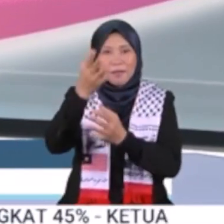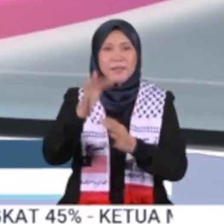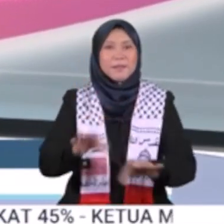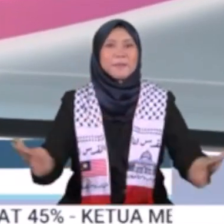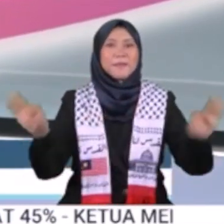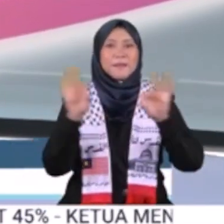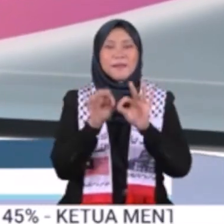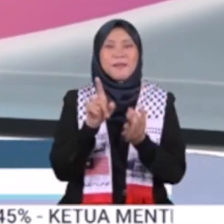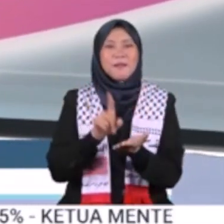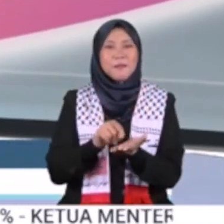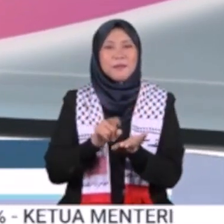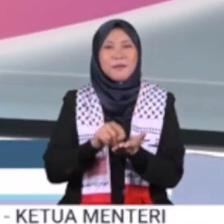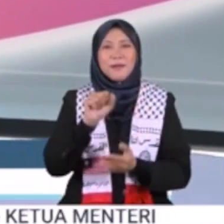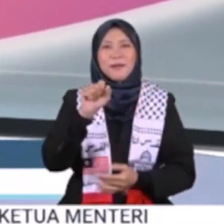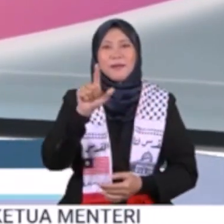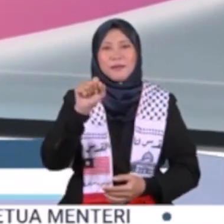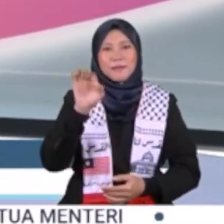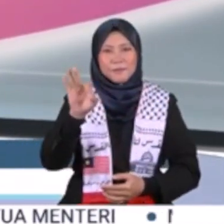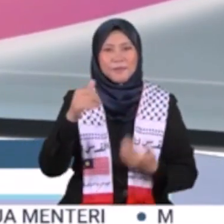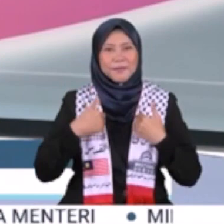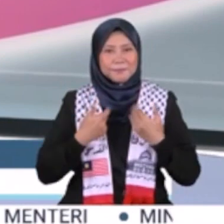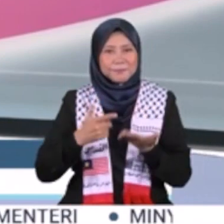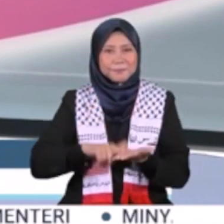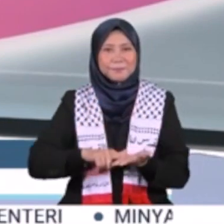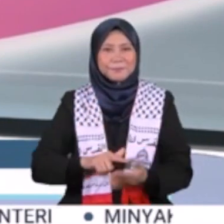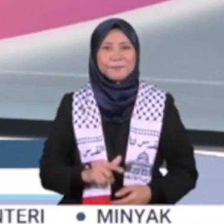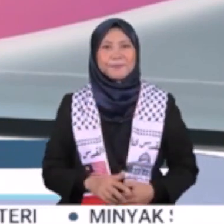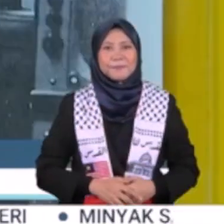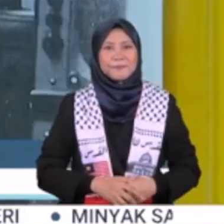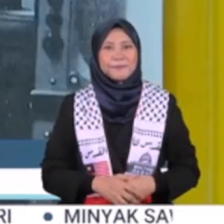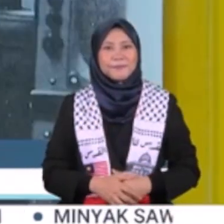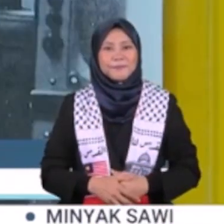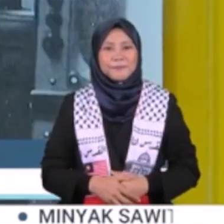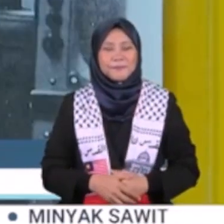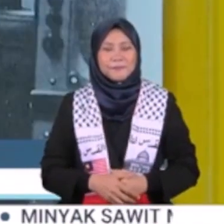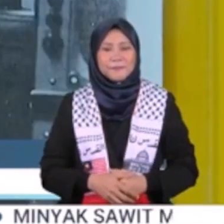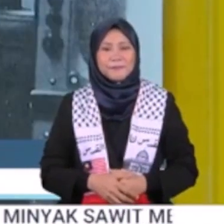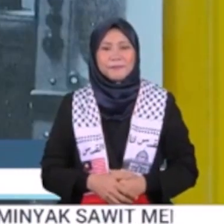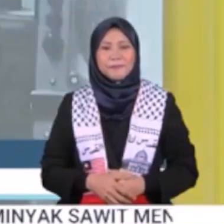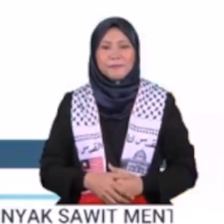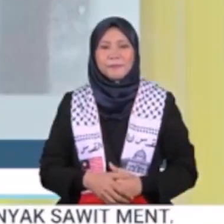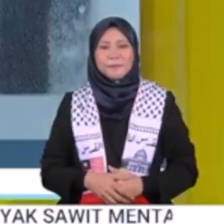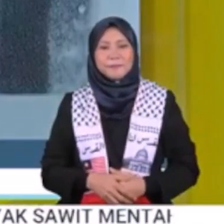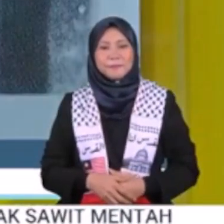utama. Wartawan Alif Ashraf Kamanor ada perinciannya.